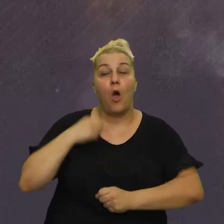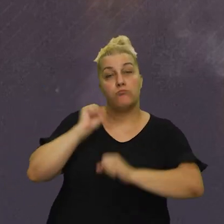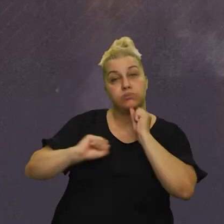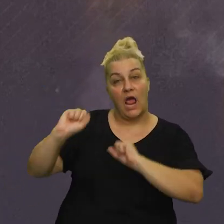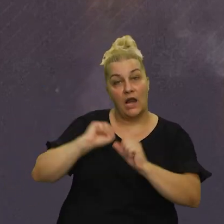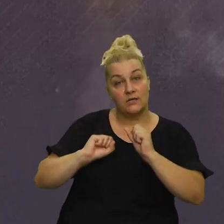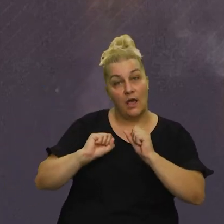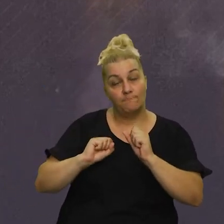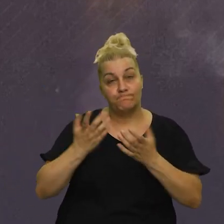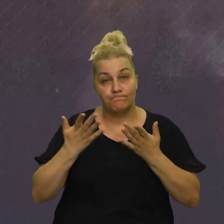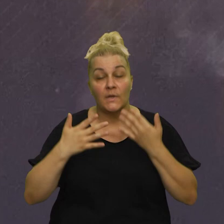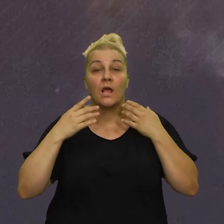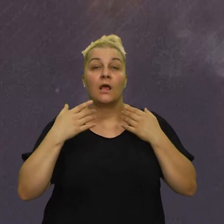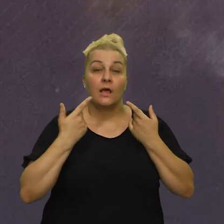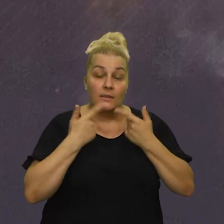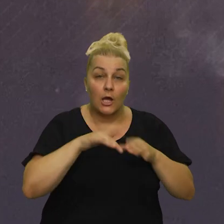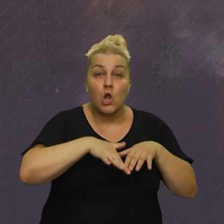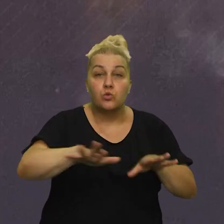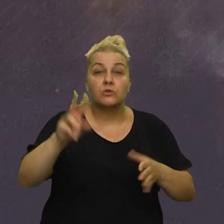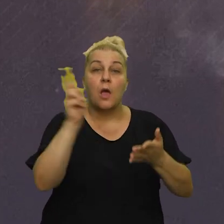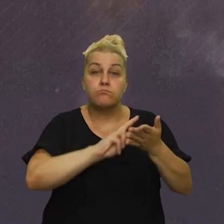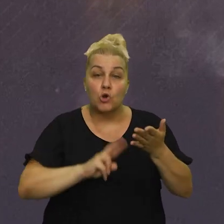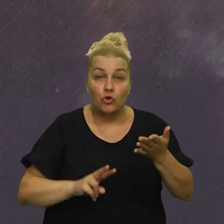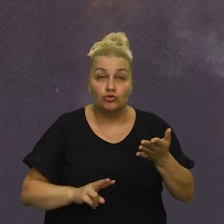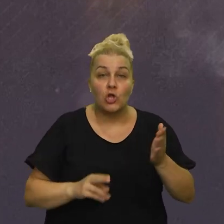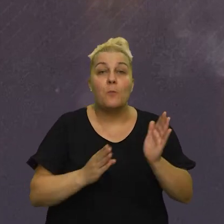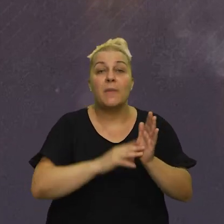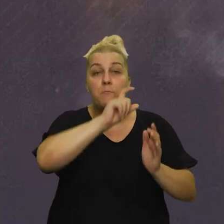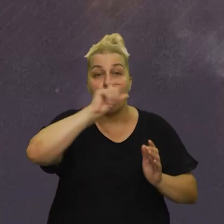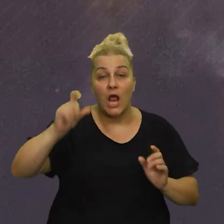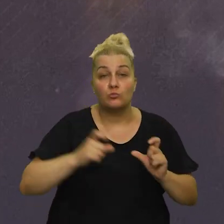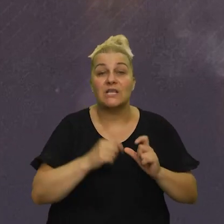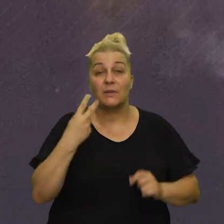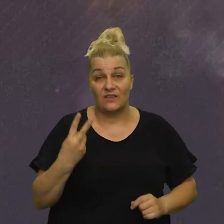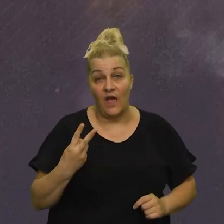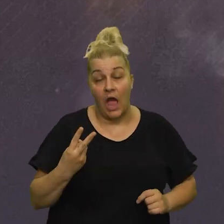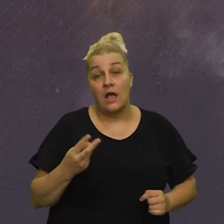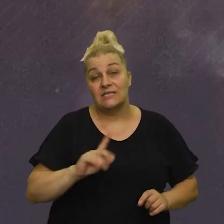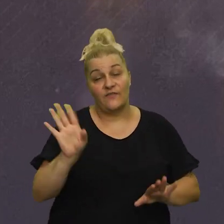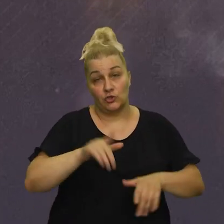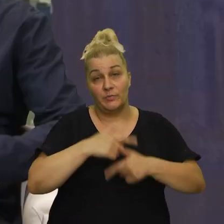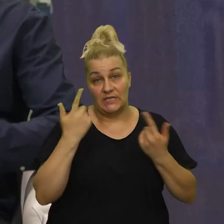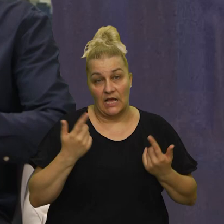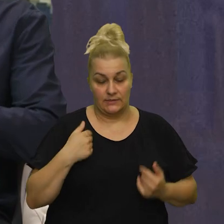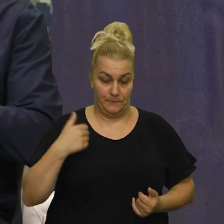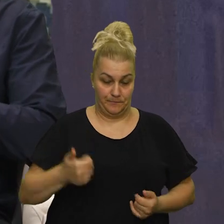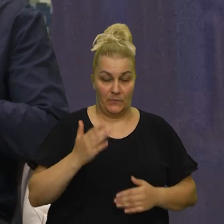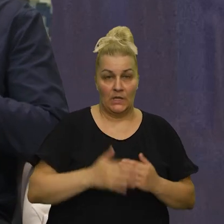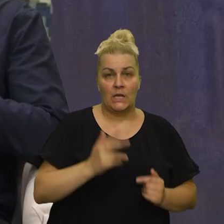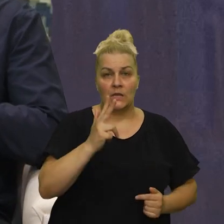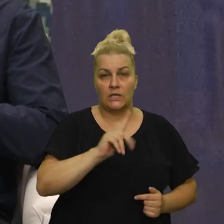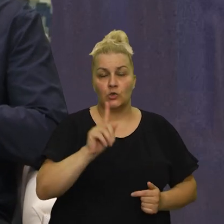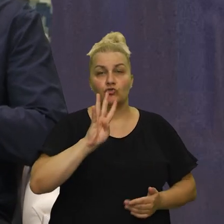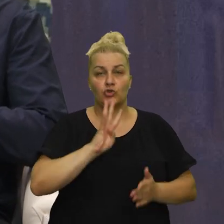neka ljudi pročitaju memorandum Sanu 2 i sve će im biti jasno. Da, ajmo mi u posljednje 3-4